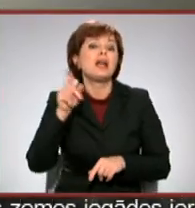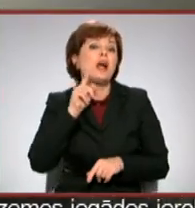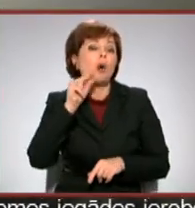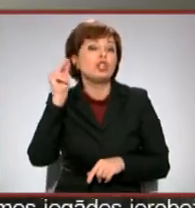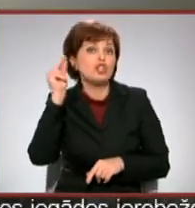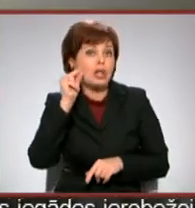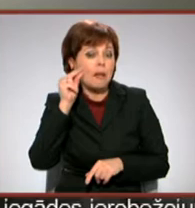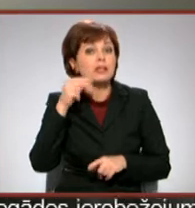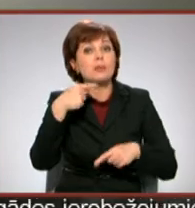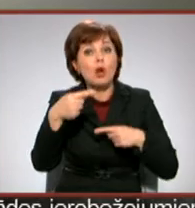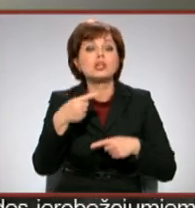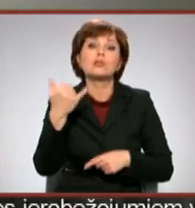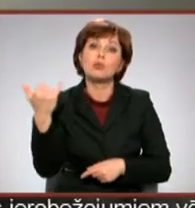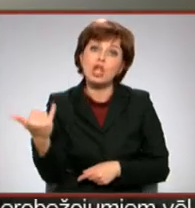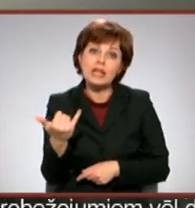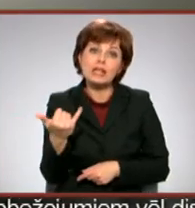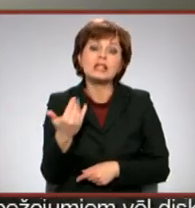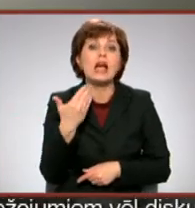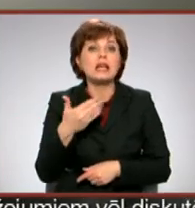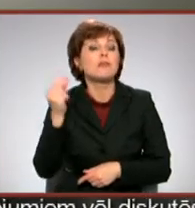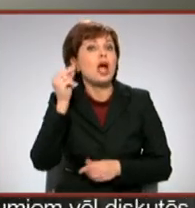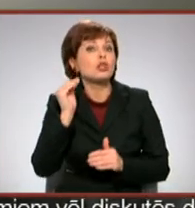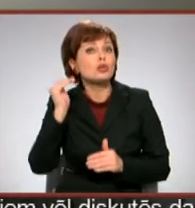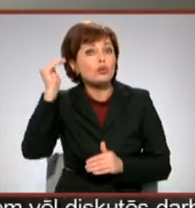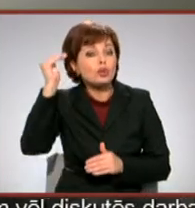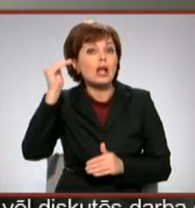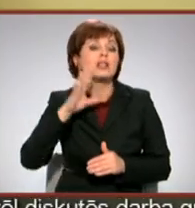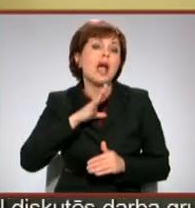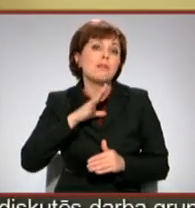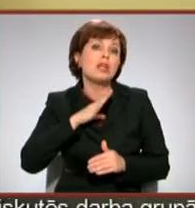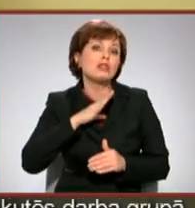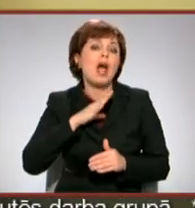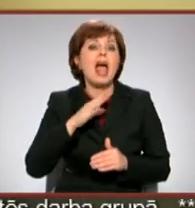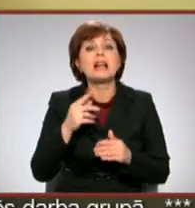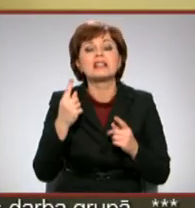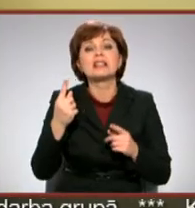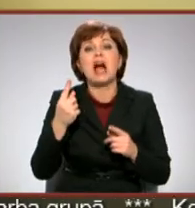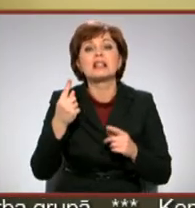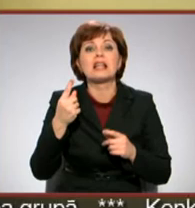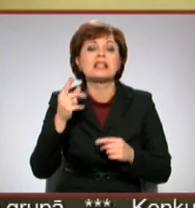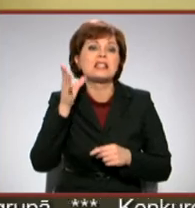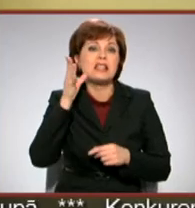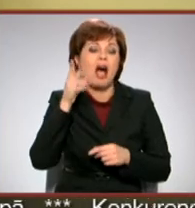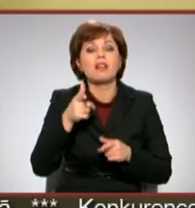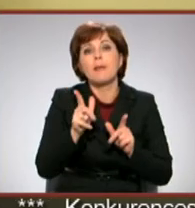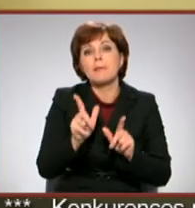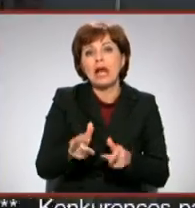process tiktu padarīts interesantāks, iespējams studēt gribētāji eksaktajās zinātnēs būtu vairāk. Tam piekrīt arī nozares